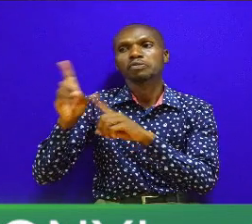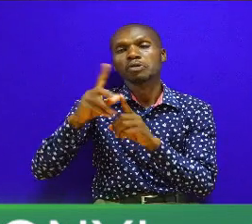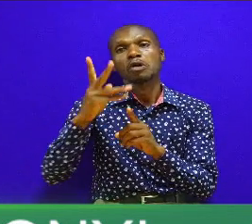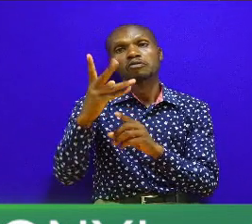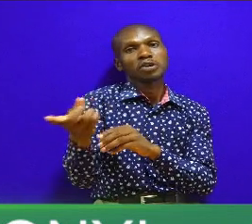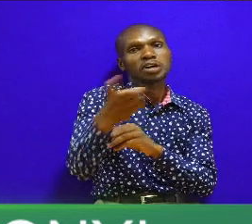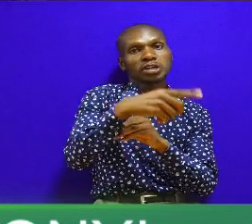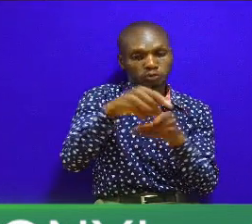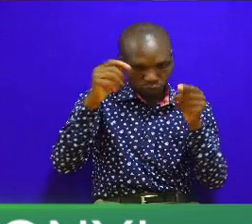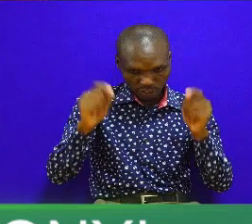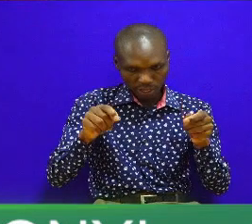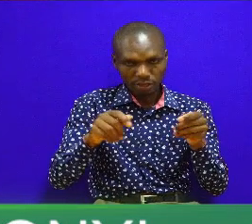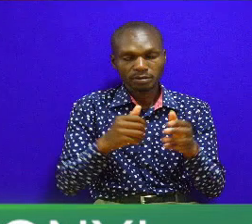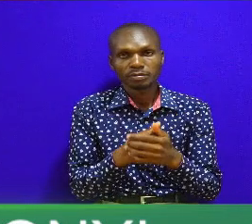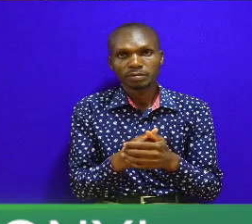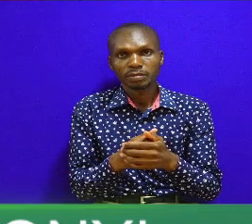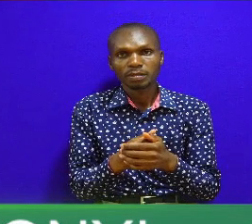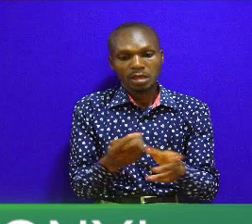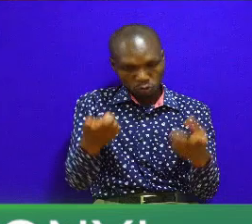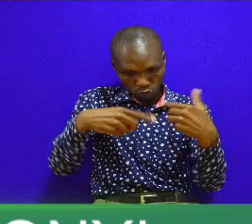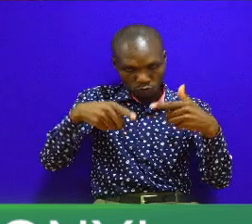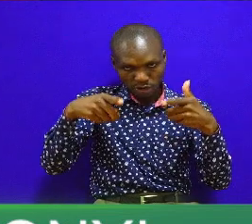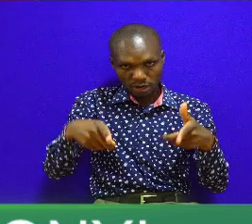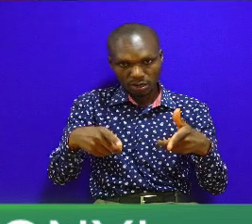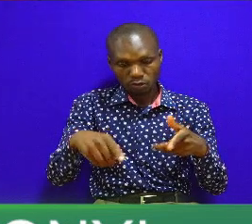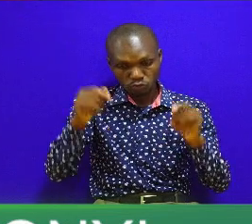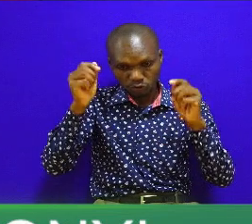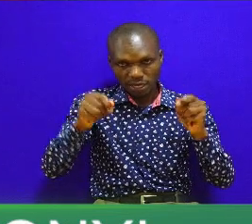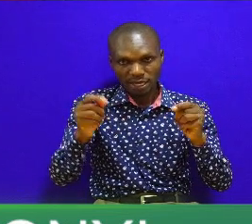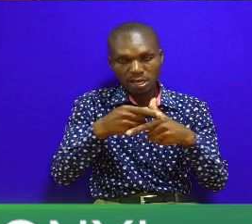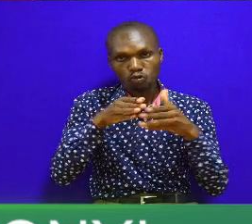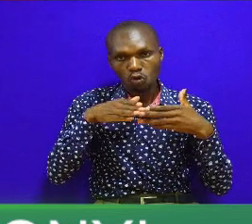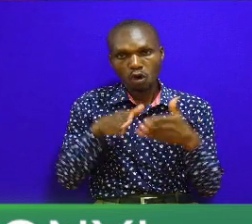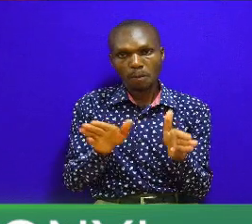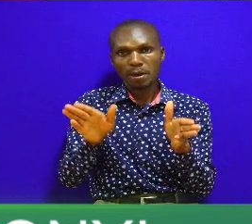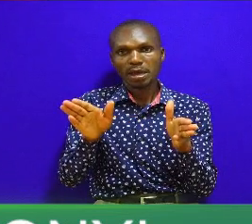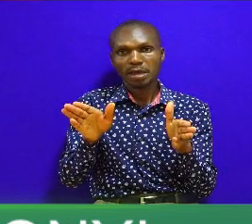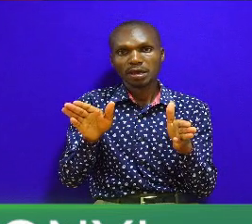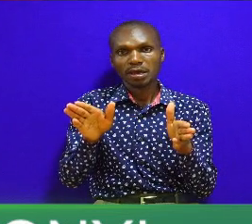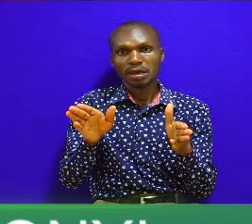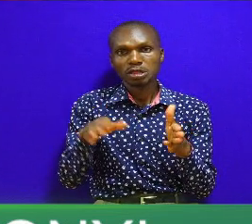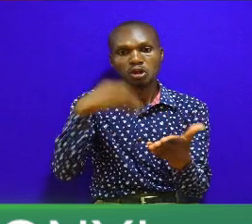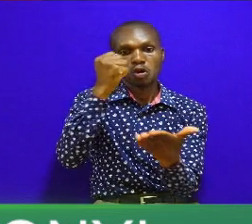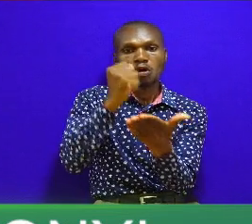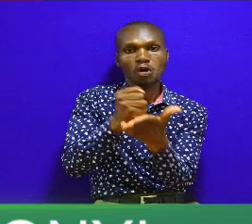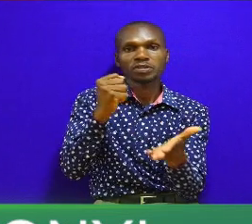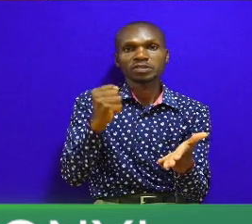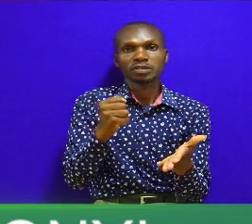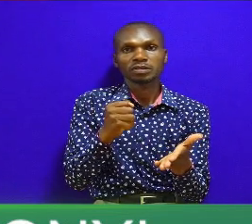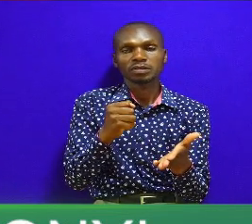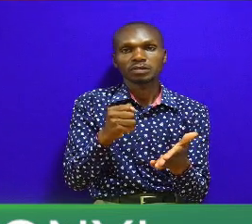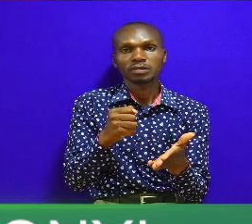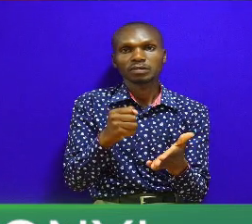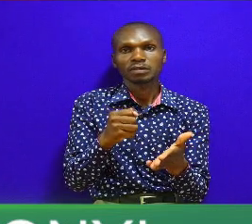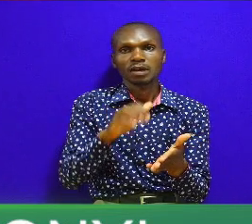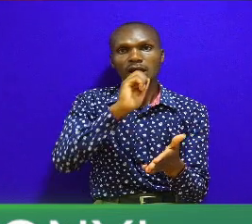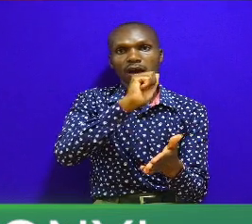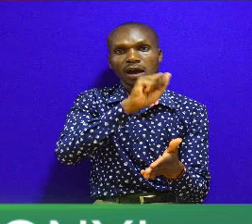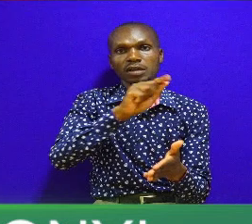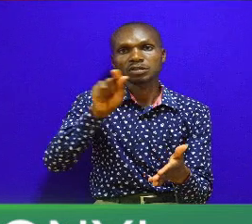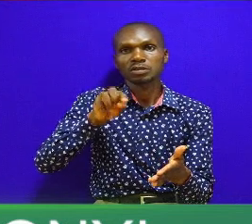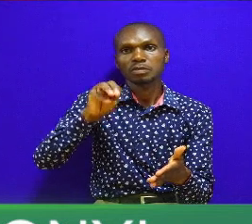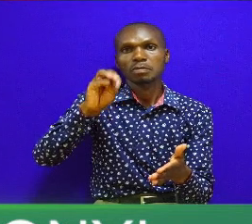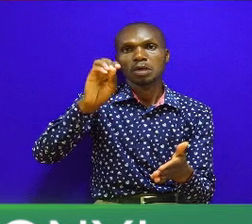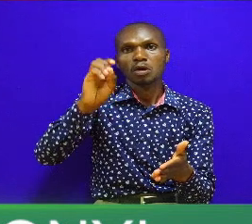lituko lialero. Nimekuja hapa siku ya leo kufungua hii ofisi yetu ya Azimio